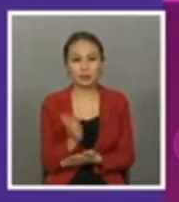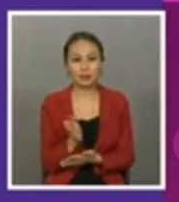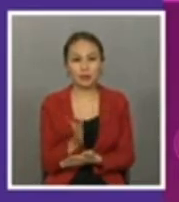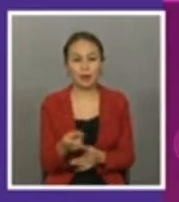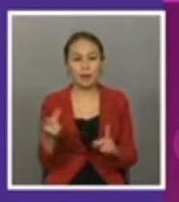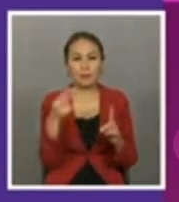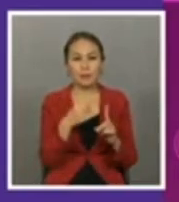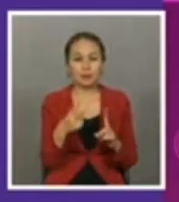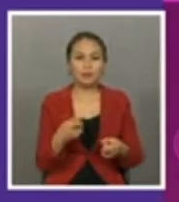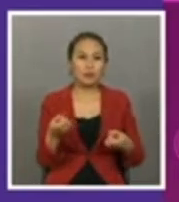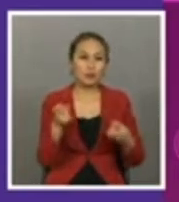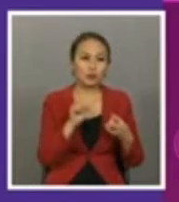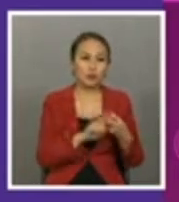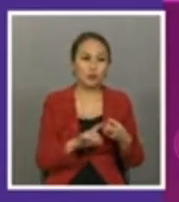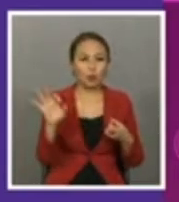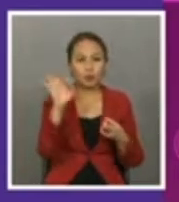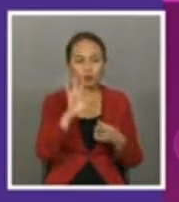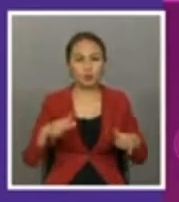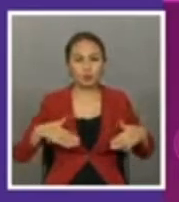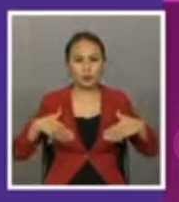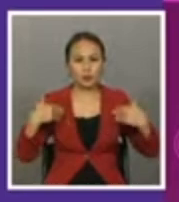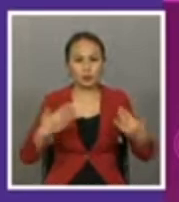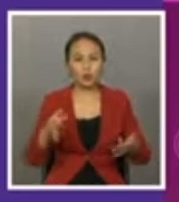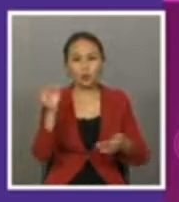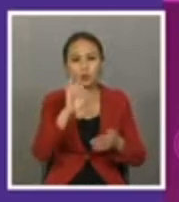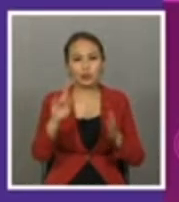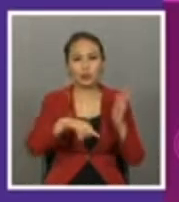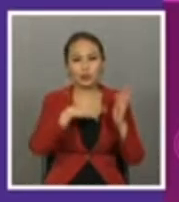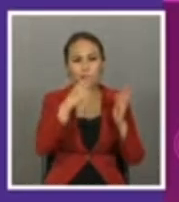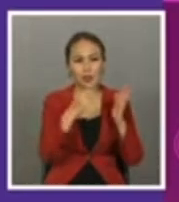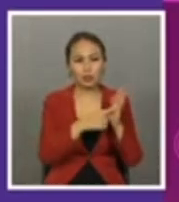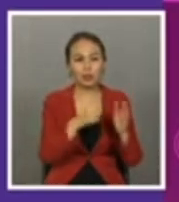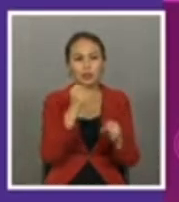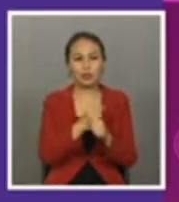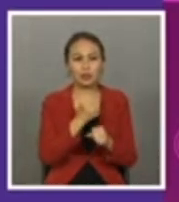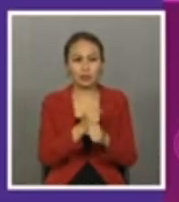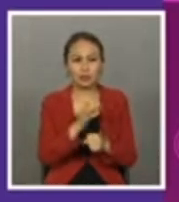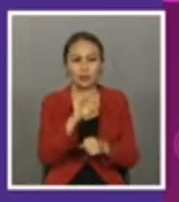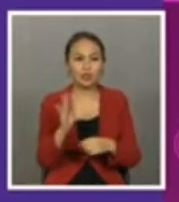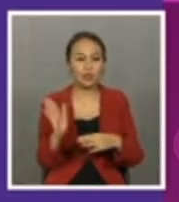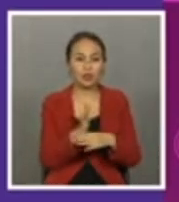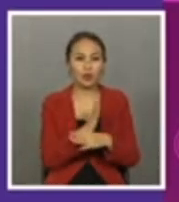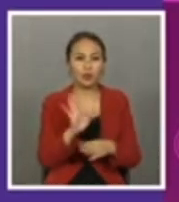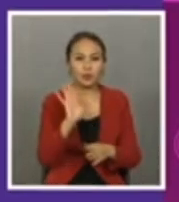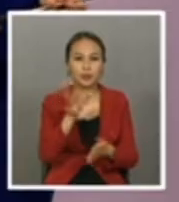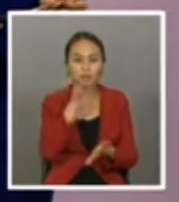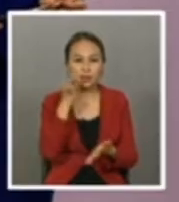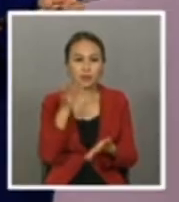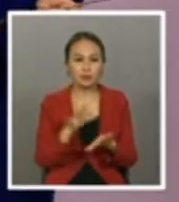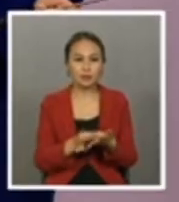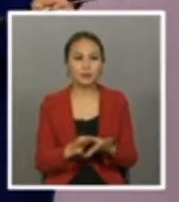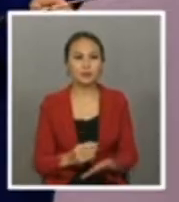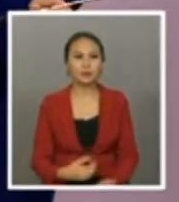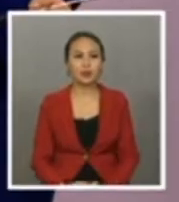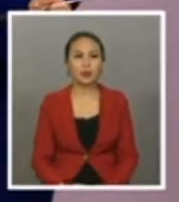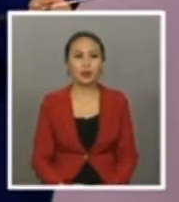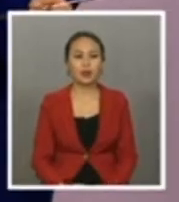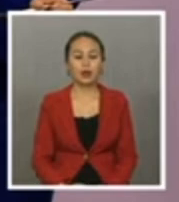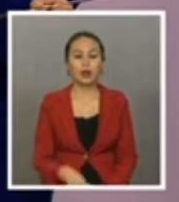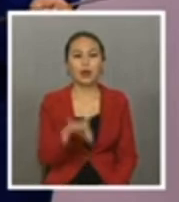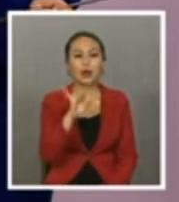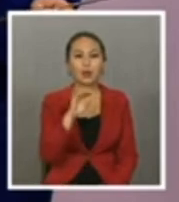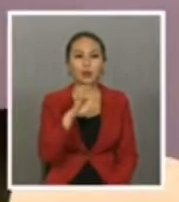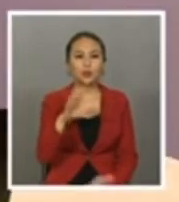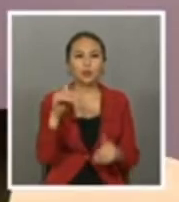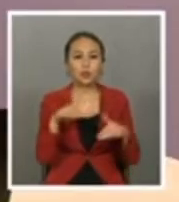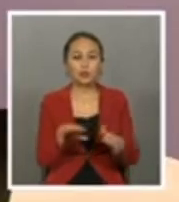мазмұны бойынша пікір білдіруге бағытталған сұрақтар құрастырасыңдар және жауап бересіңдер. Берілген ребусты